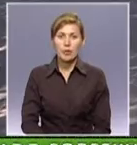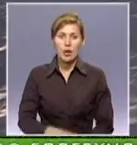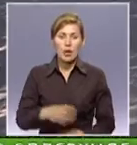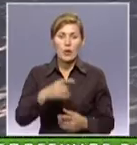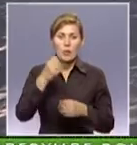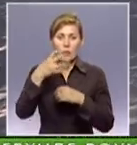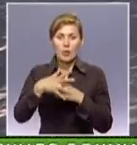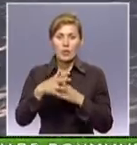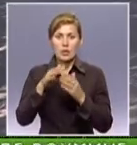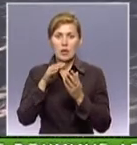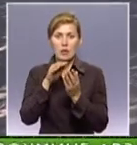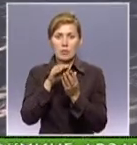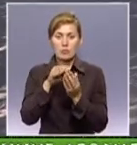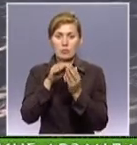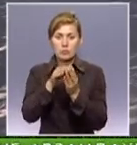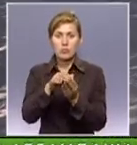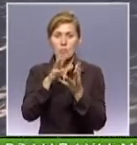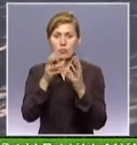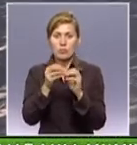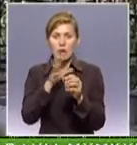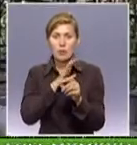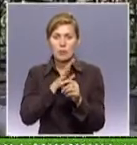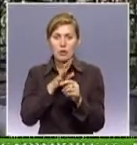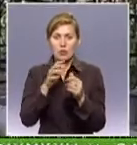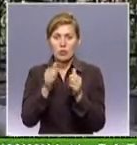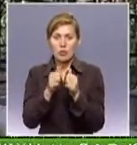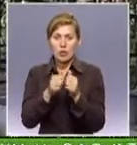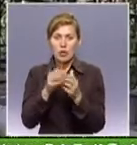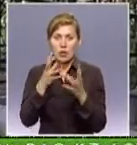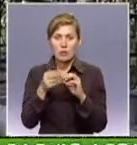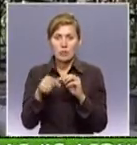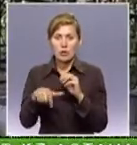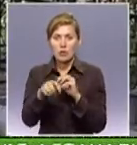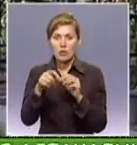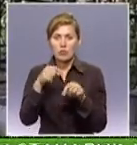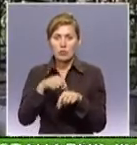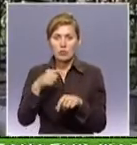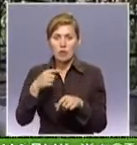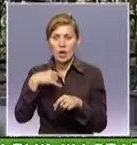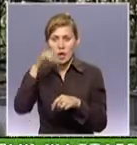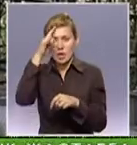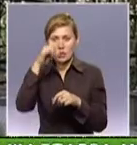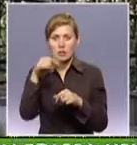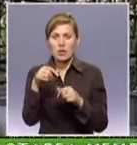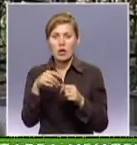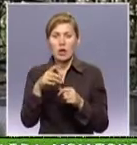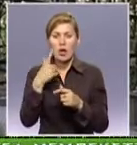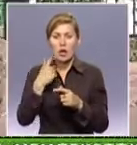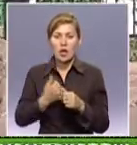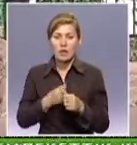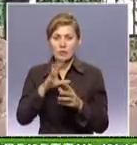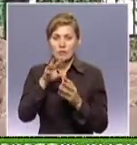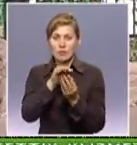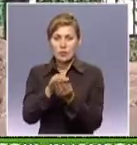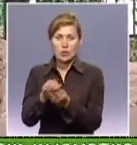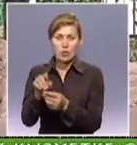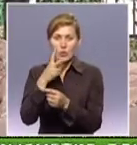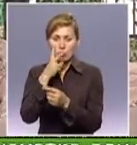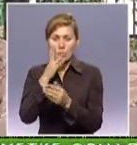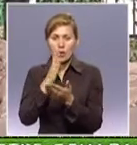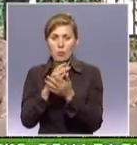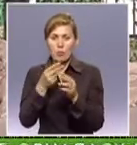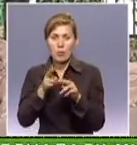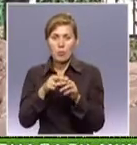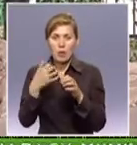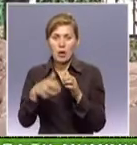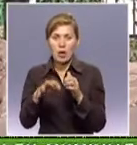Орталық зираттың ауласынан кірген бетте ортадағы жол бойымен шамалы жүрген соң өмірден озған қазақтың жайсандары мен марқасқалары жатқан бейітін көресіз.